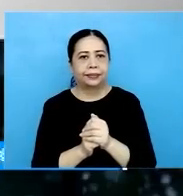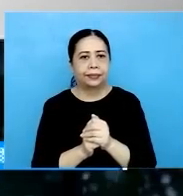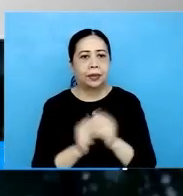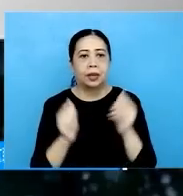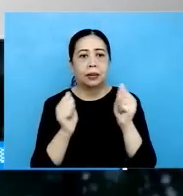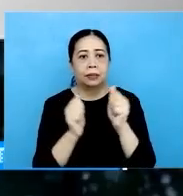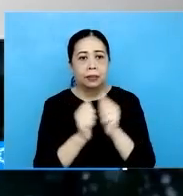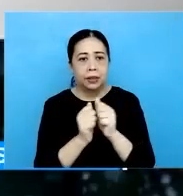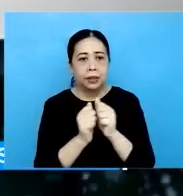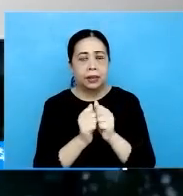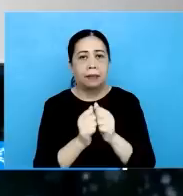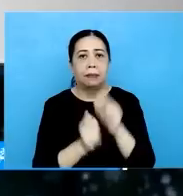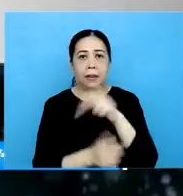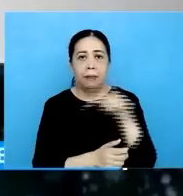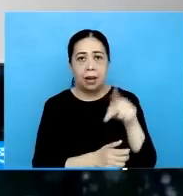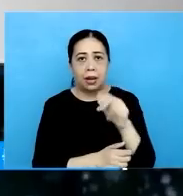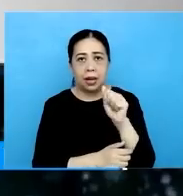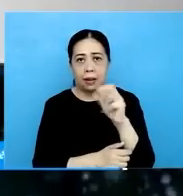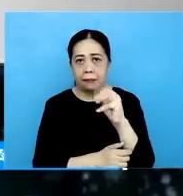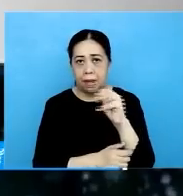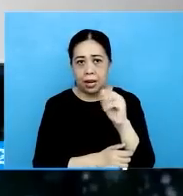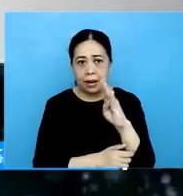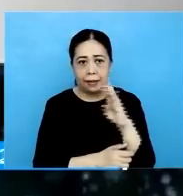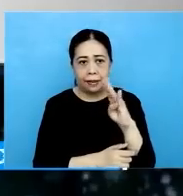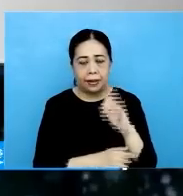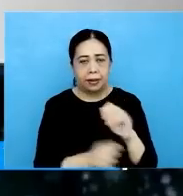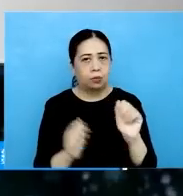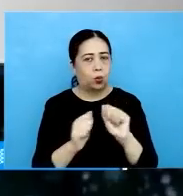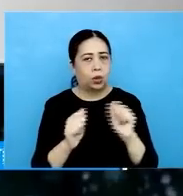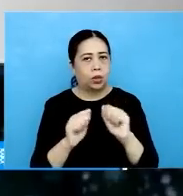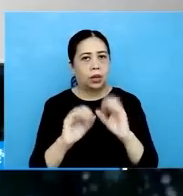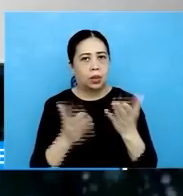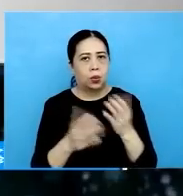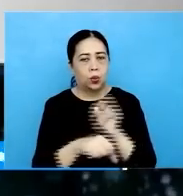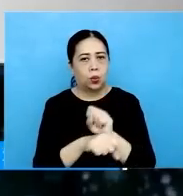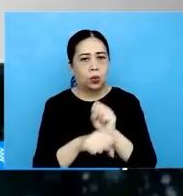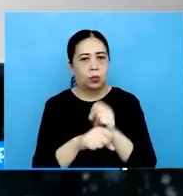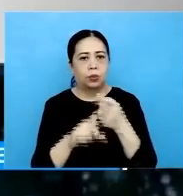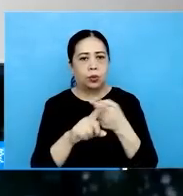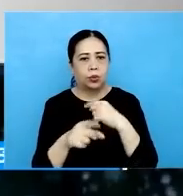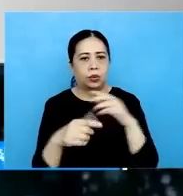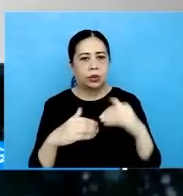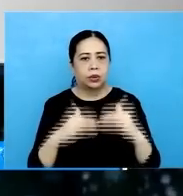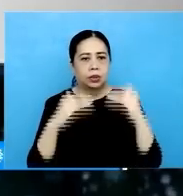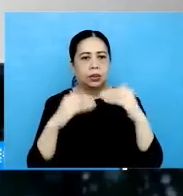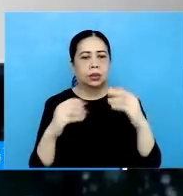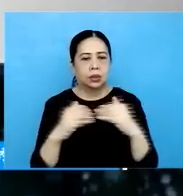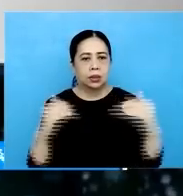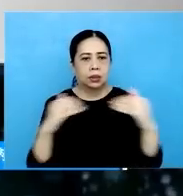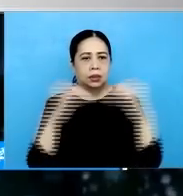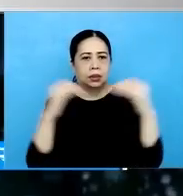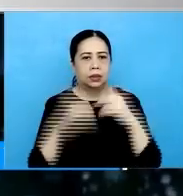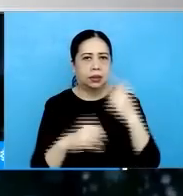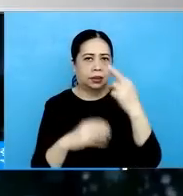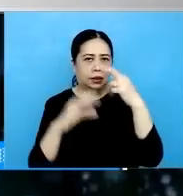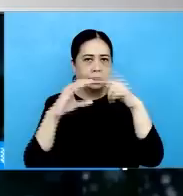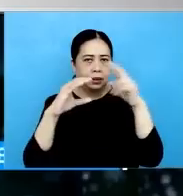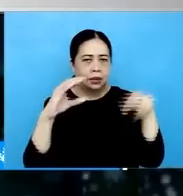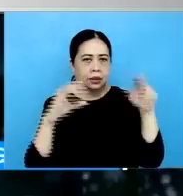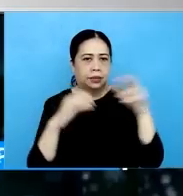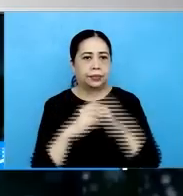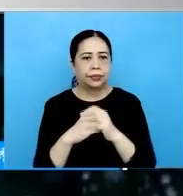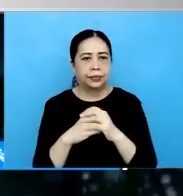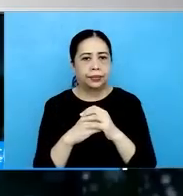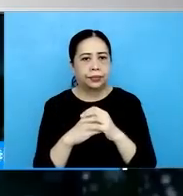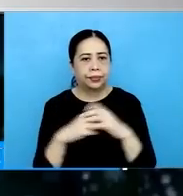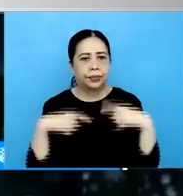rin sa Makabebe, Pampanga. Wala rin pasok mula preschool hanggang senior high school sa Rizal, Laguna. Habang walang